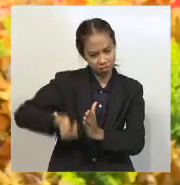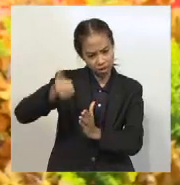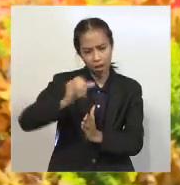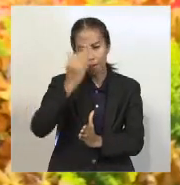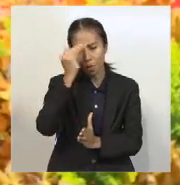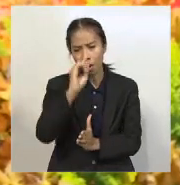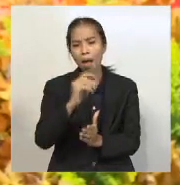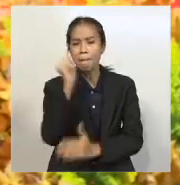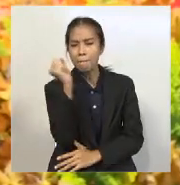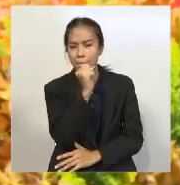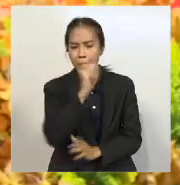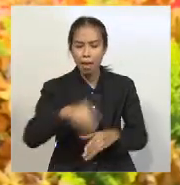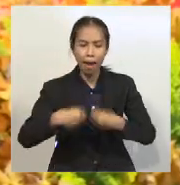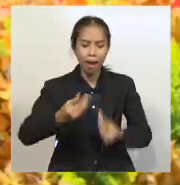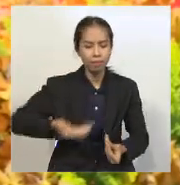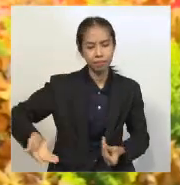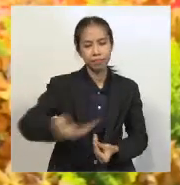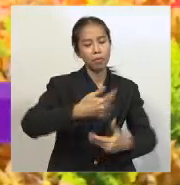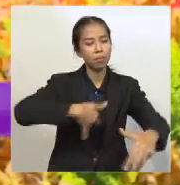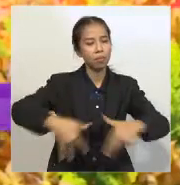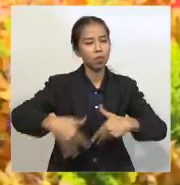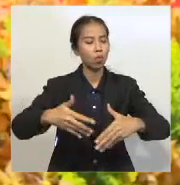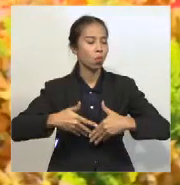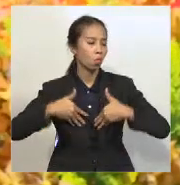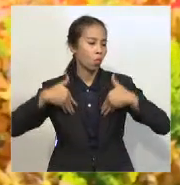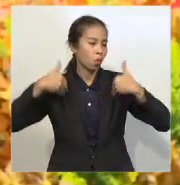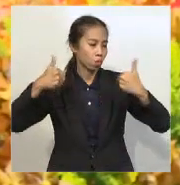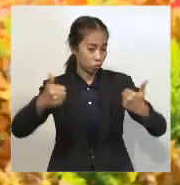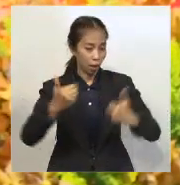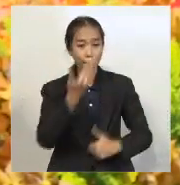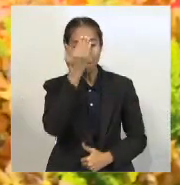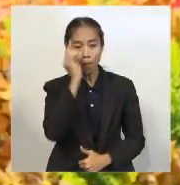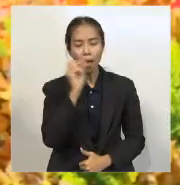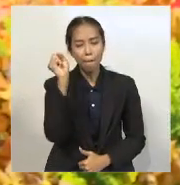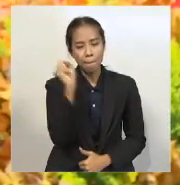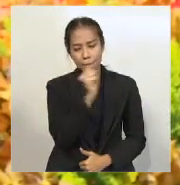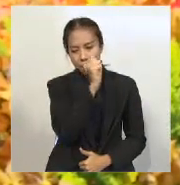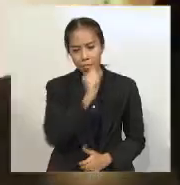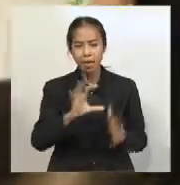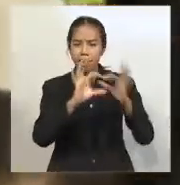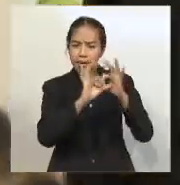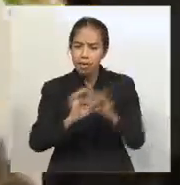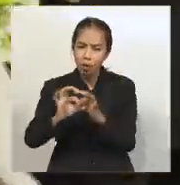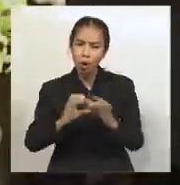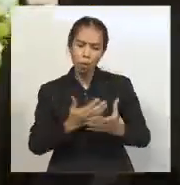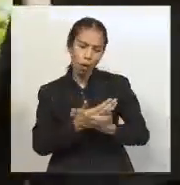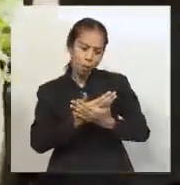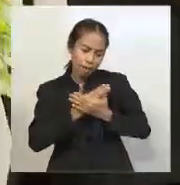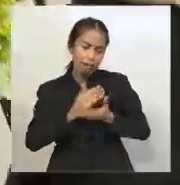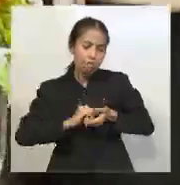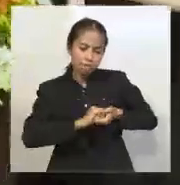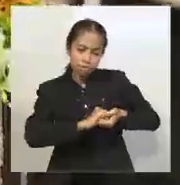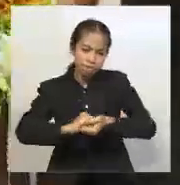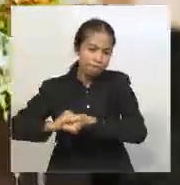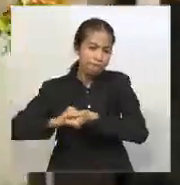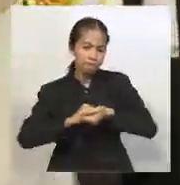สุขให้กับประชาชนบทเพลงลูกทุ่งต่างๆนำมาซึ่งความรักความสามัคคีของคนในชาติโดยบทเพลงเป็น